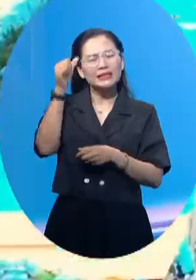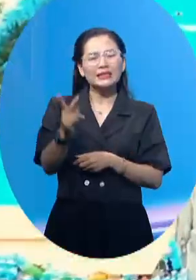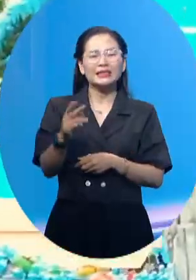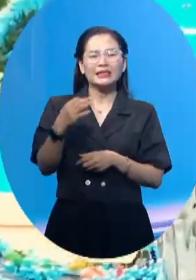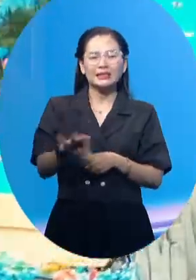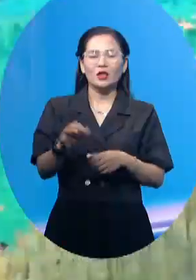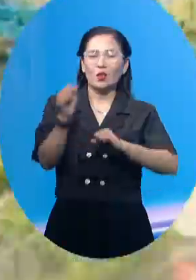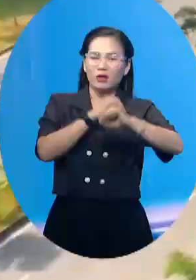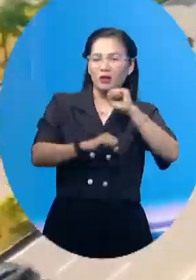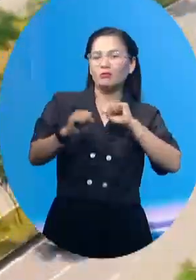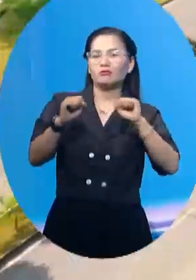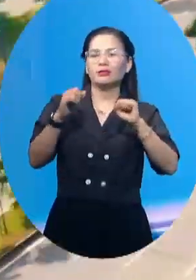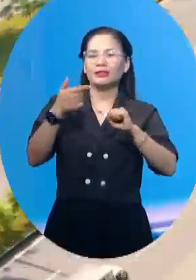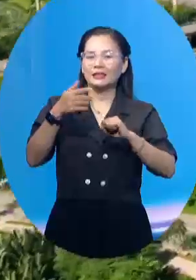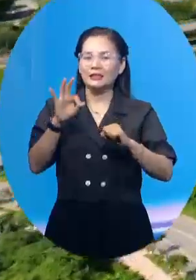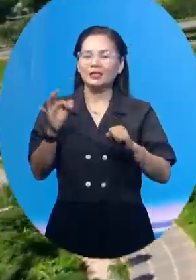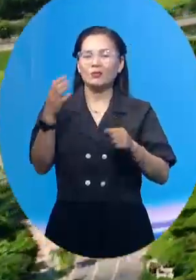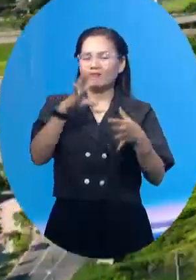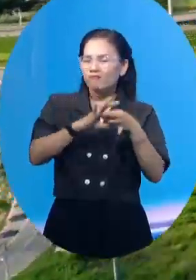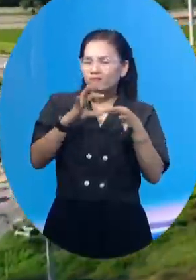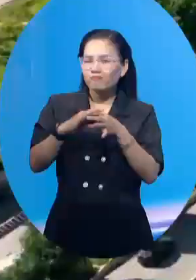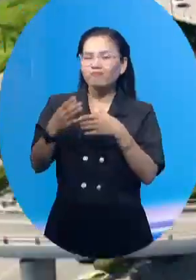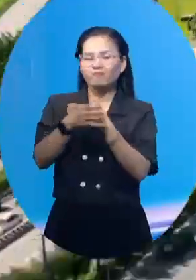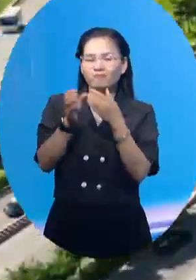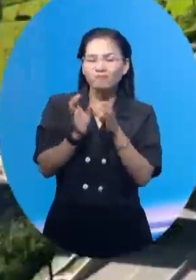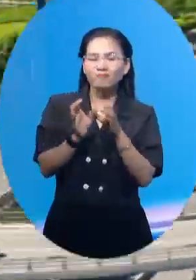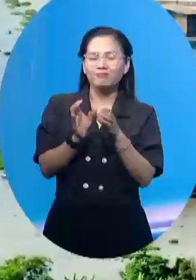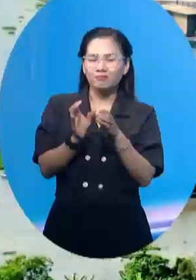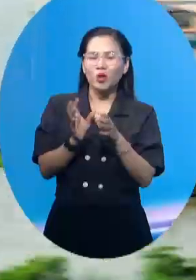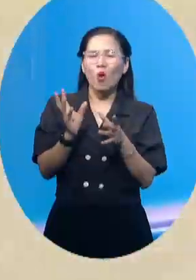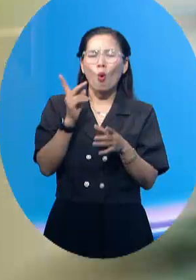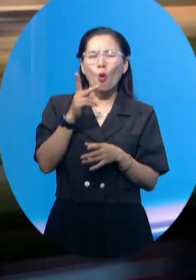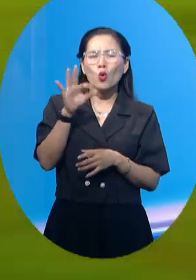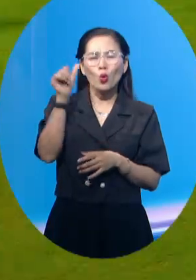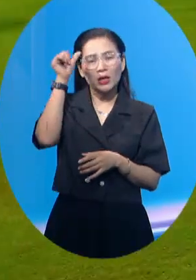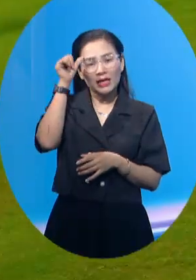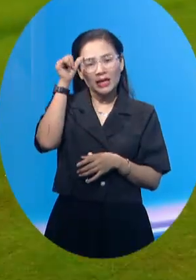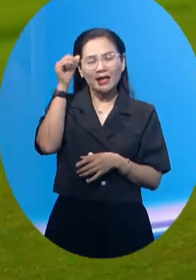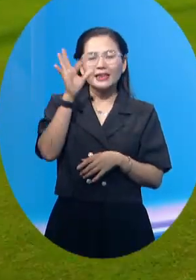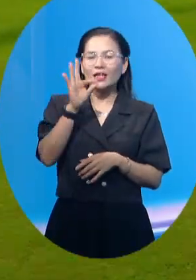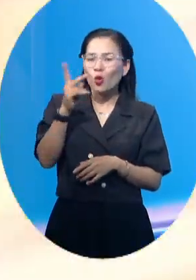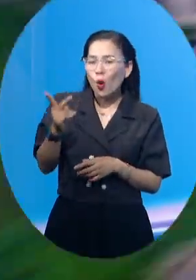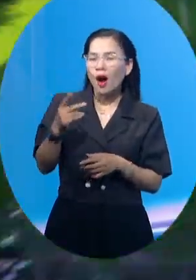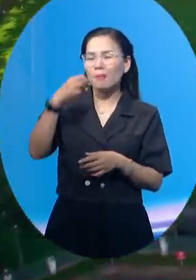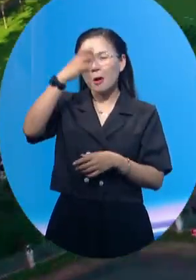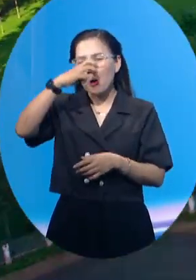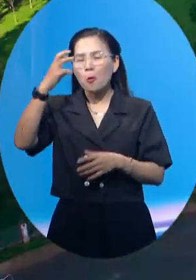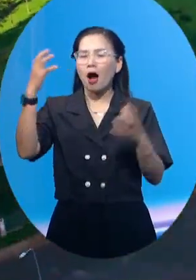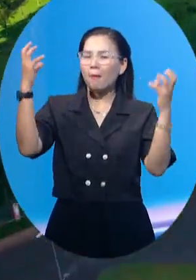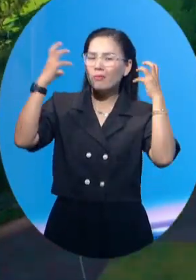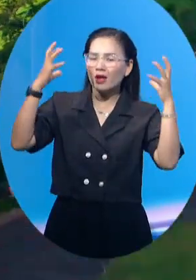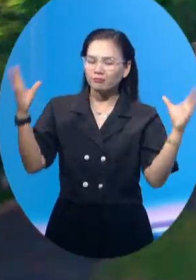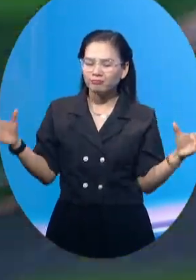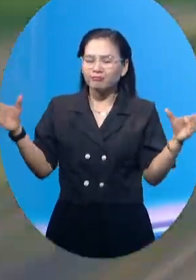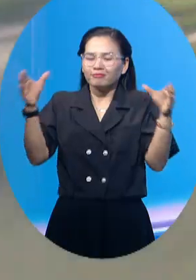nhiều hoạt động giải trí và kết nối cộng đồng đặc sắc. Bên cạnh đó, tên gọi của sự kiện còn mang lớp ý nghĩa, những tinh hoa, sắc màu, âm thanh đẹp đẽ sẽ